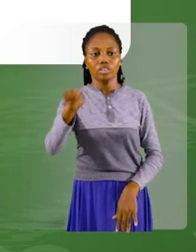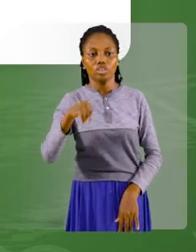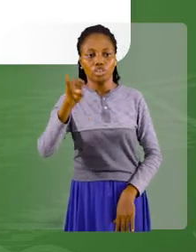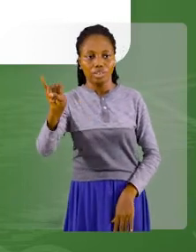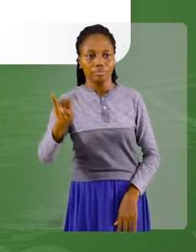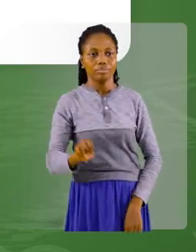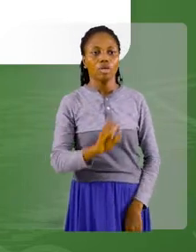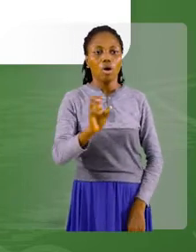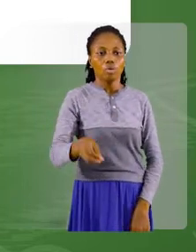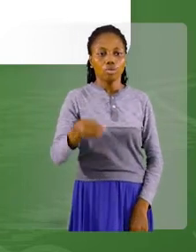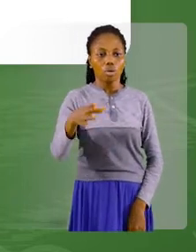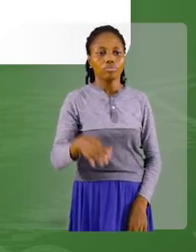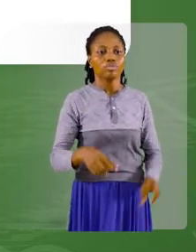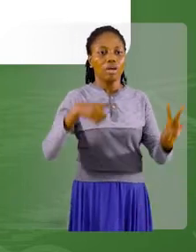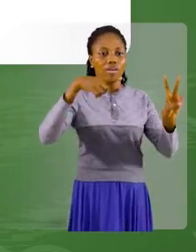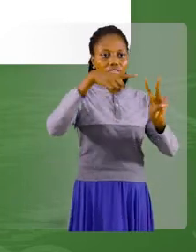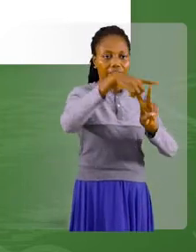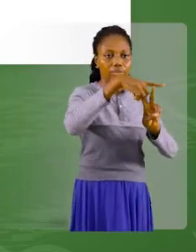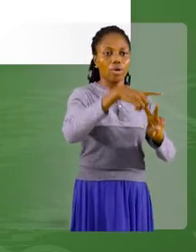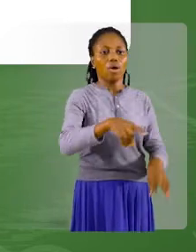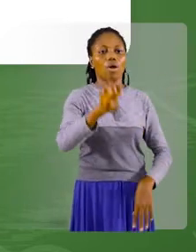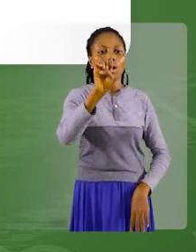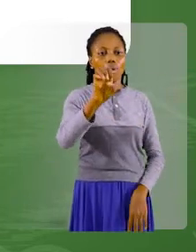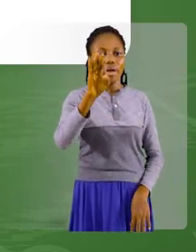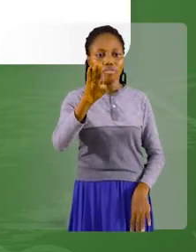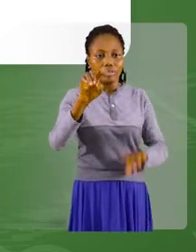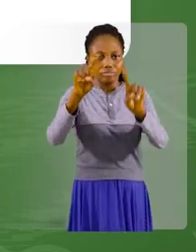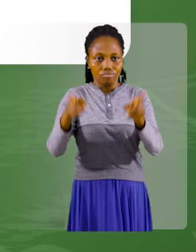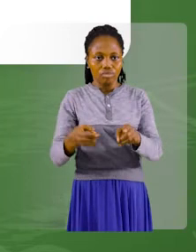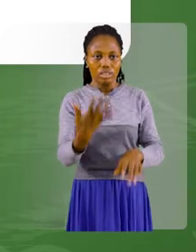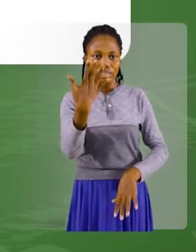OIJ. On donne le vecteur